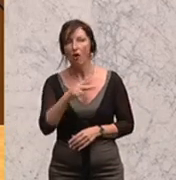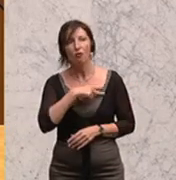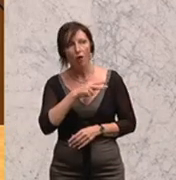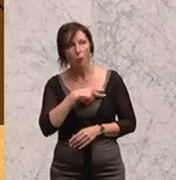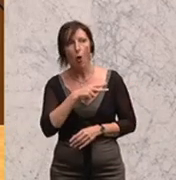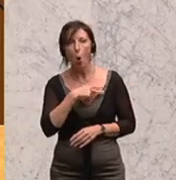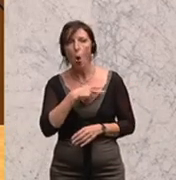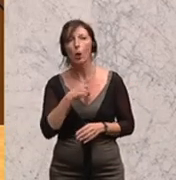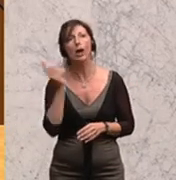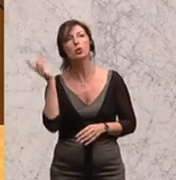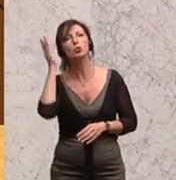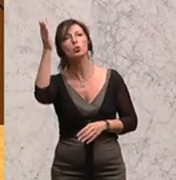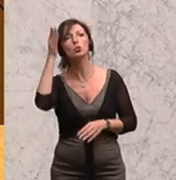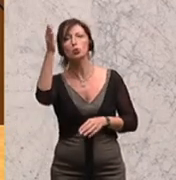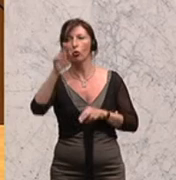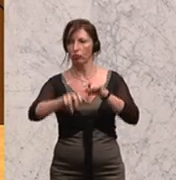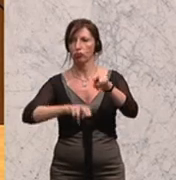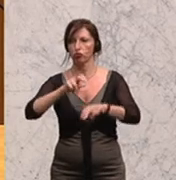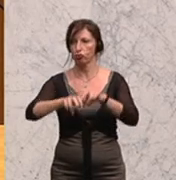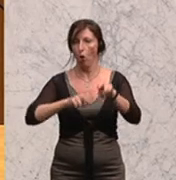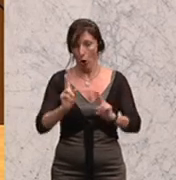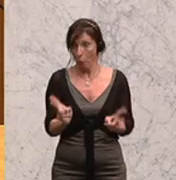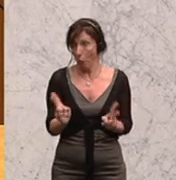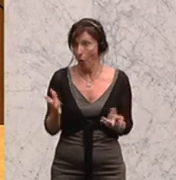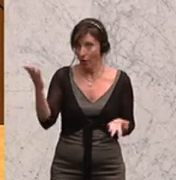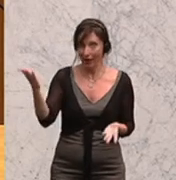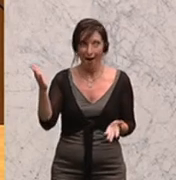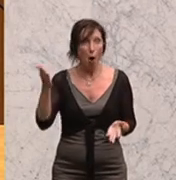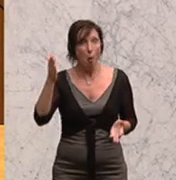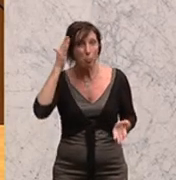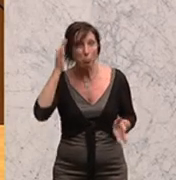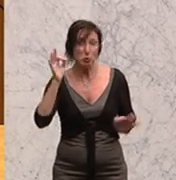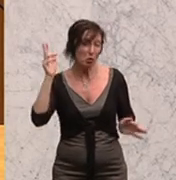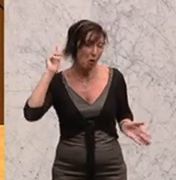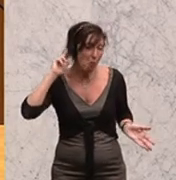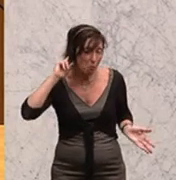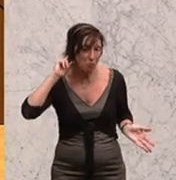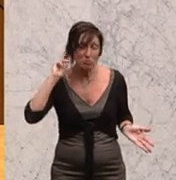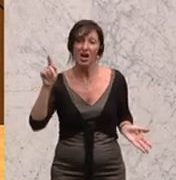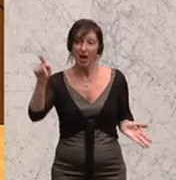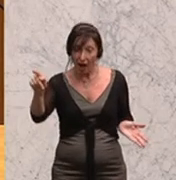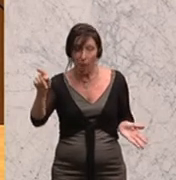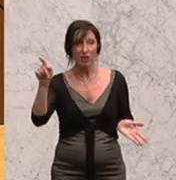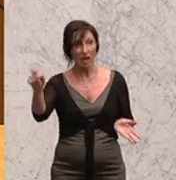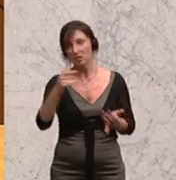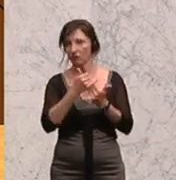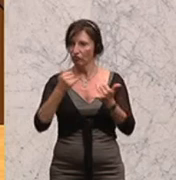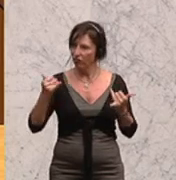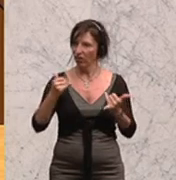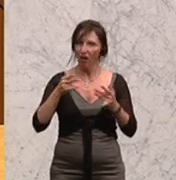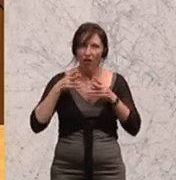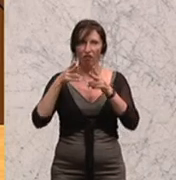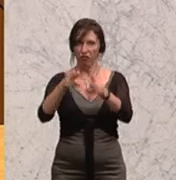Vermögensbesteuerung gelegt wurde. Bewusst oder unbewusst, Sie sind in Richtung Vermögensbesteuerung und das lehnen wir zutiefst ab.